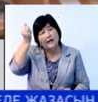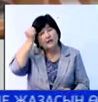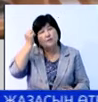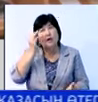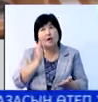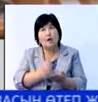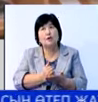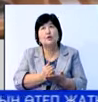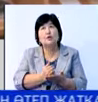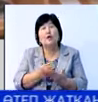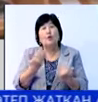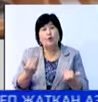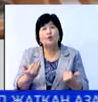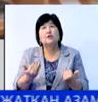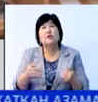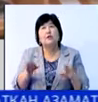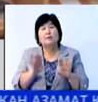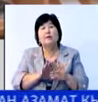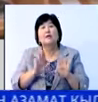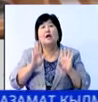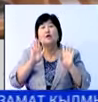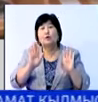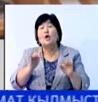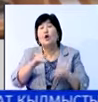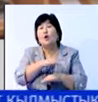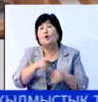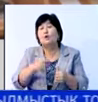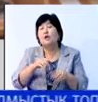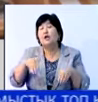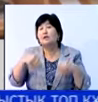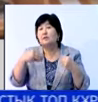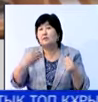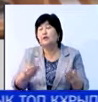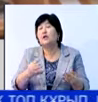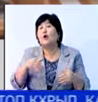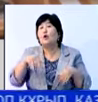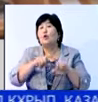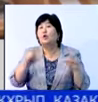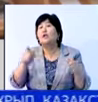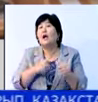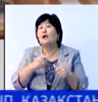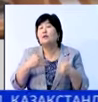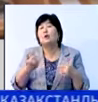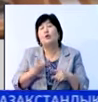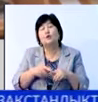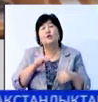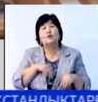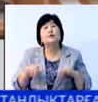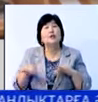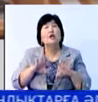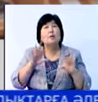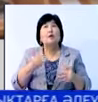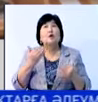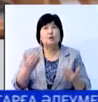үшін, есте қалдыру үшін осының үйіне тақта қойдық, көше алып беруге күш салдық. Колледждің атын бердік, міне осындай жұмыстардың бәрінде осы